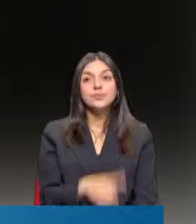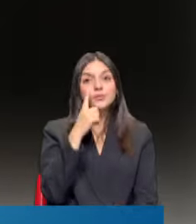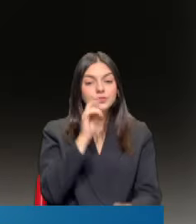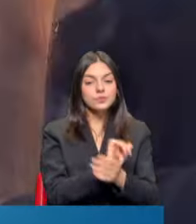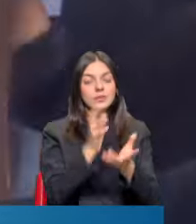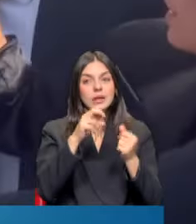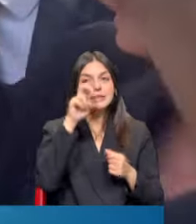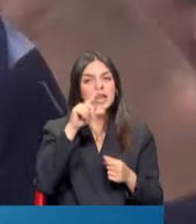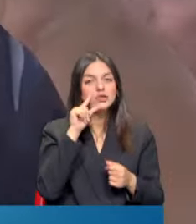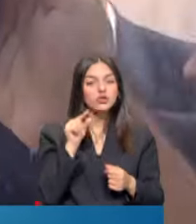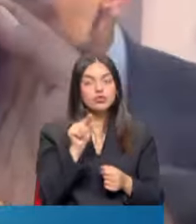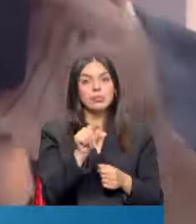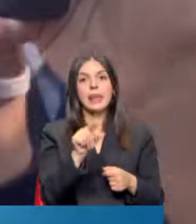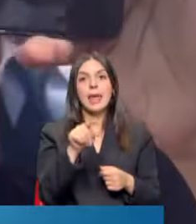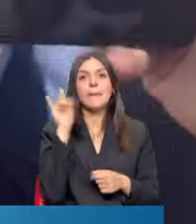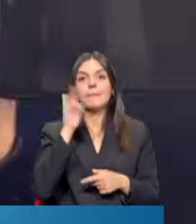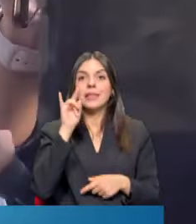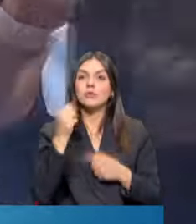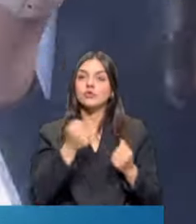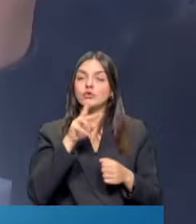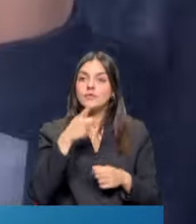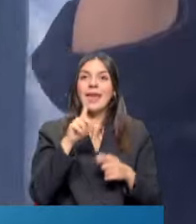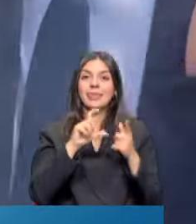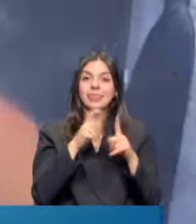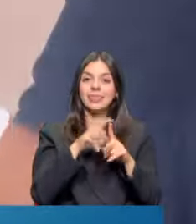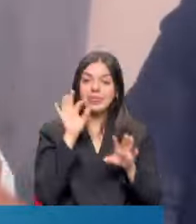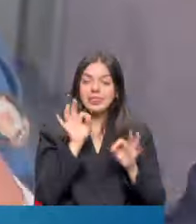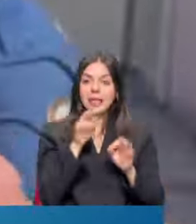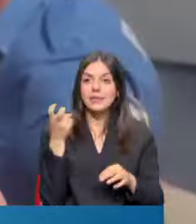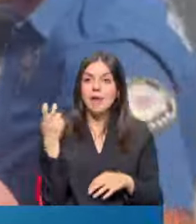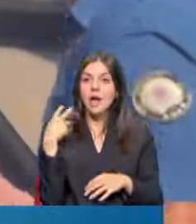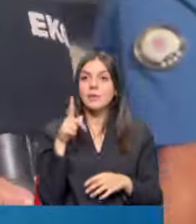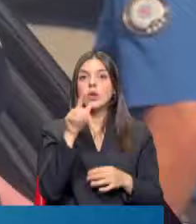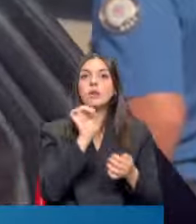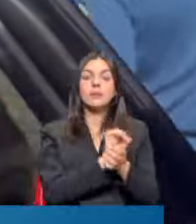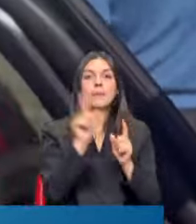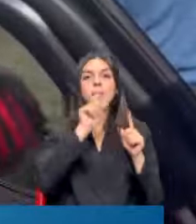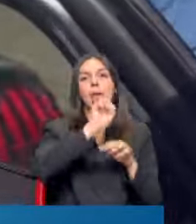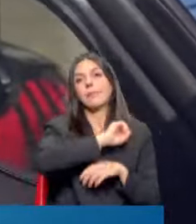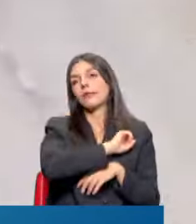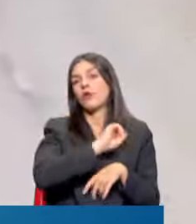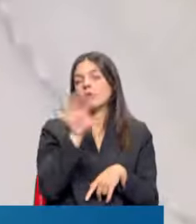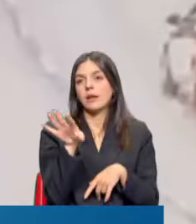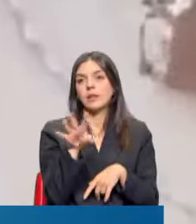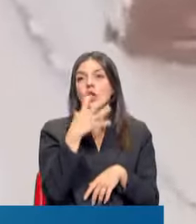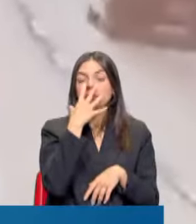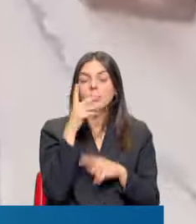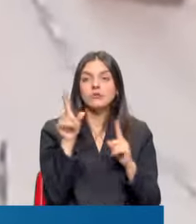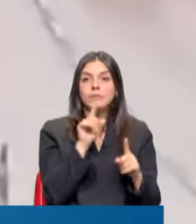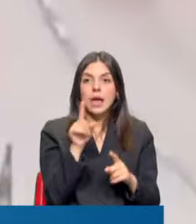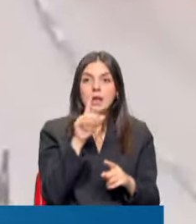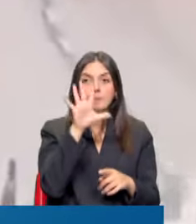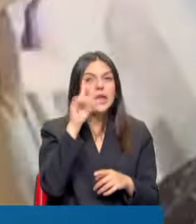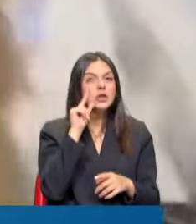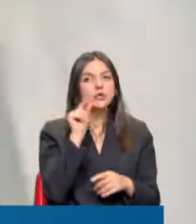Gözaltına alınan 8 şüpheliden metrobüs sürücüsü ve denetim amirinin de aralarında bulunduğu 5'i tutuklama talebiyle mahkemeye gönderilmişti. Nöbetçi mahkeme 5